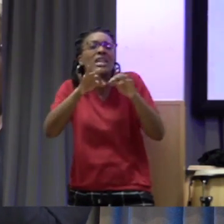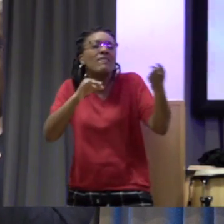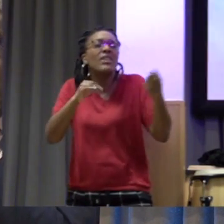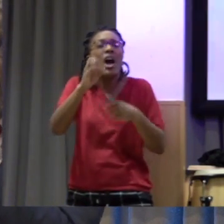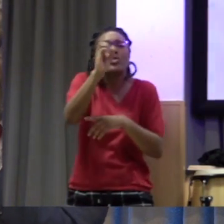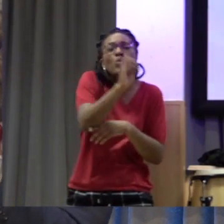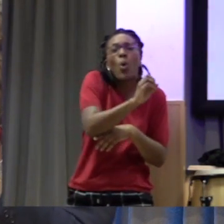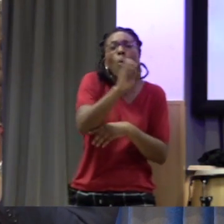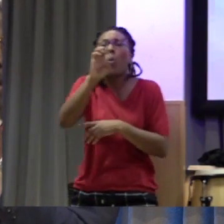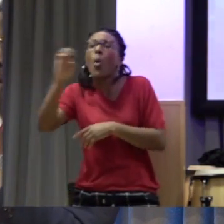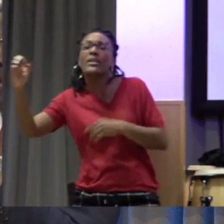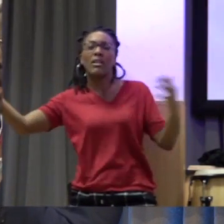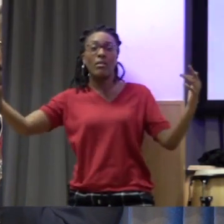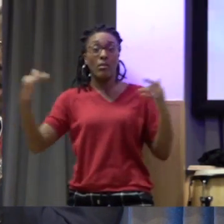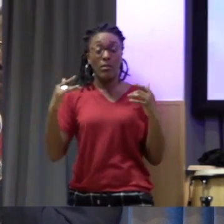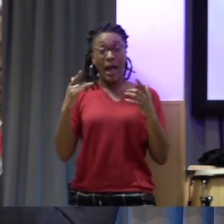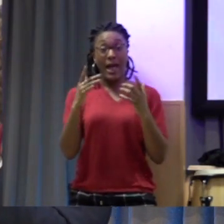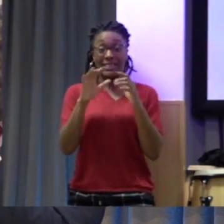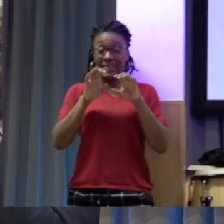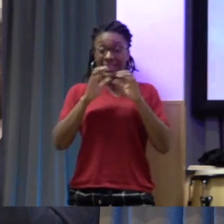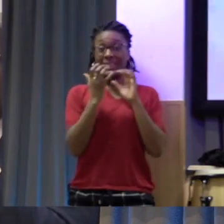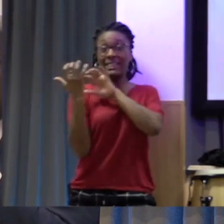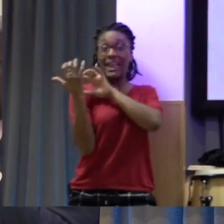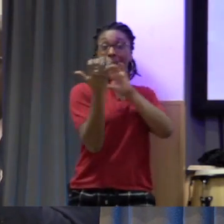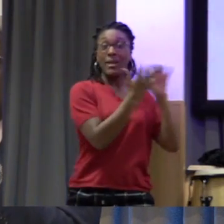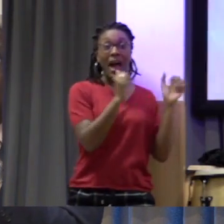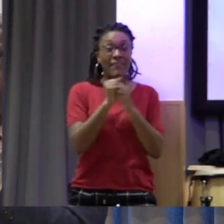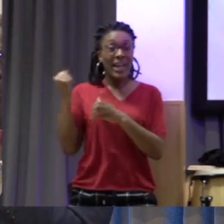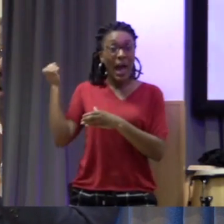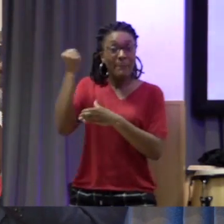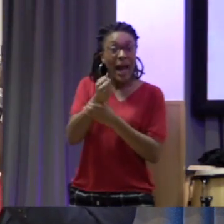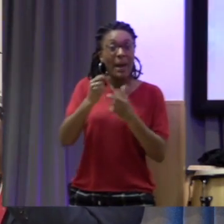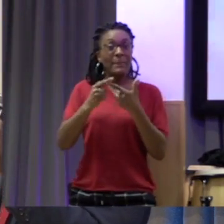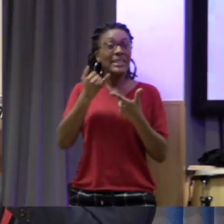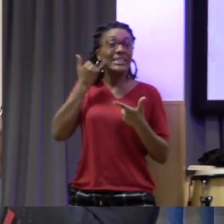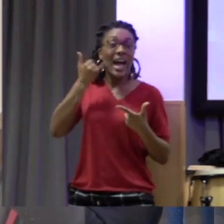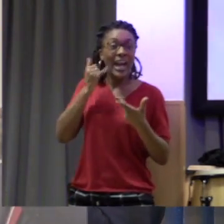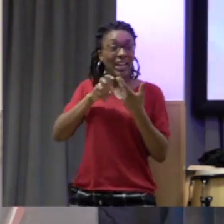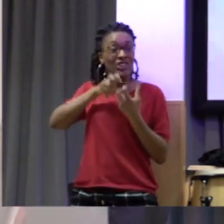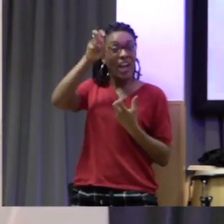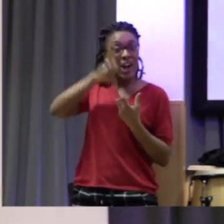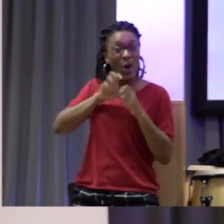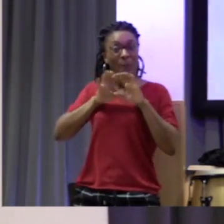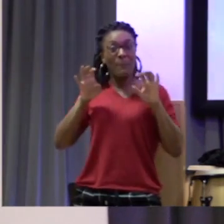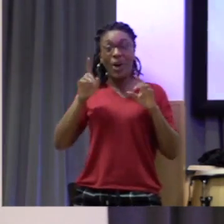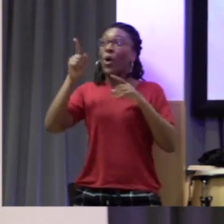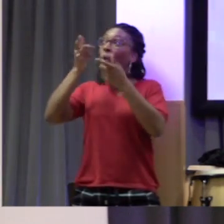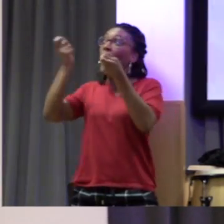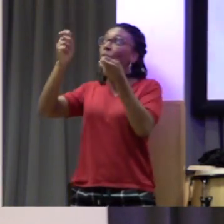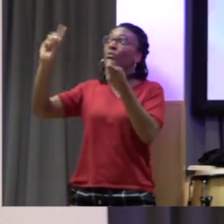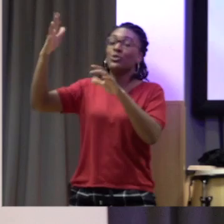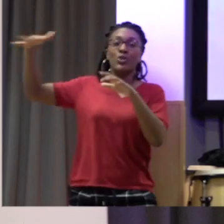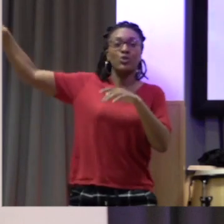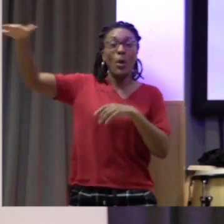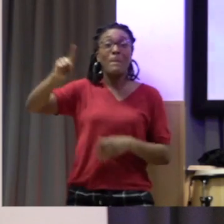seront à table avec Abraham, Isaac et Jacob dans le royaume des cieux. Mais les fils du royaume